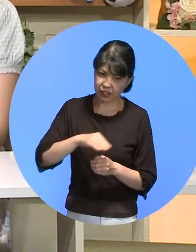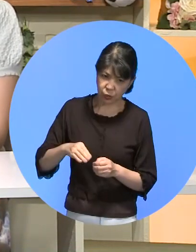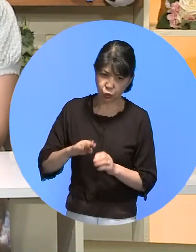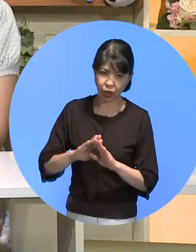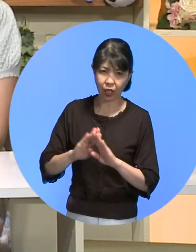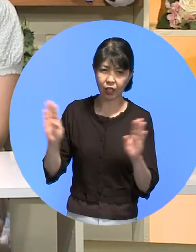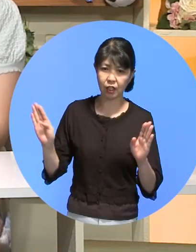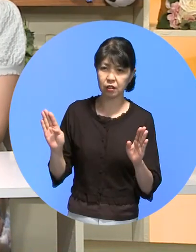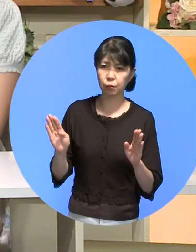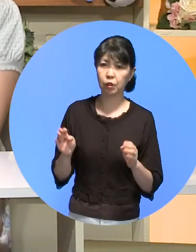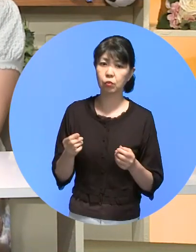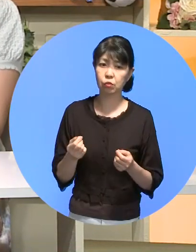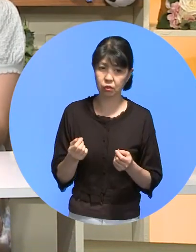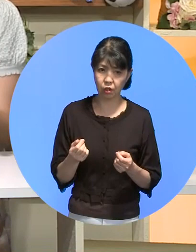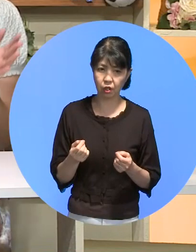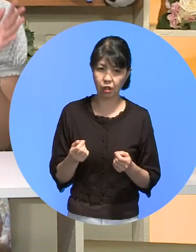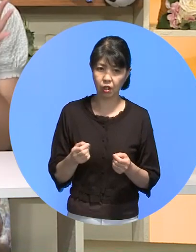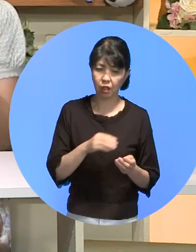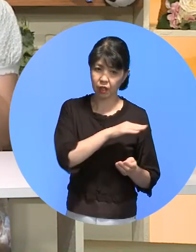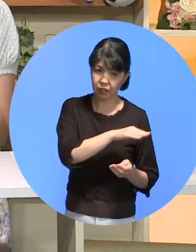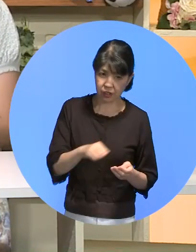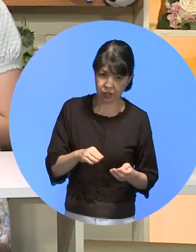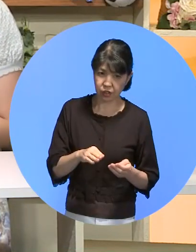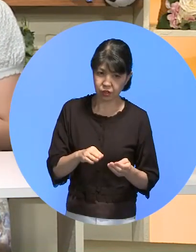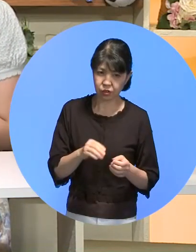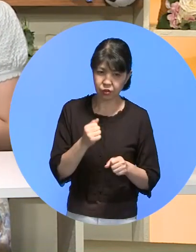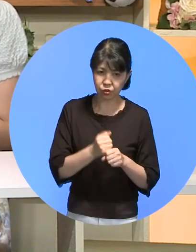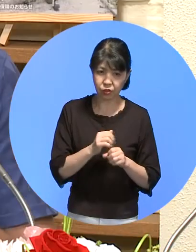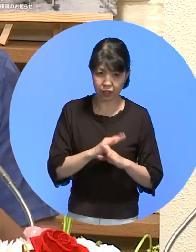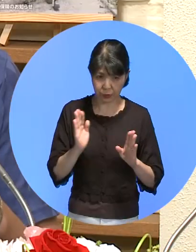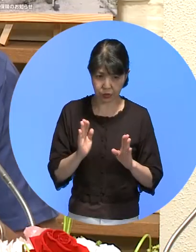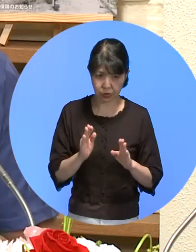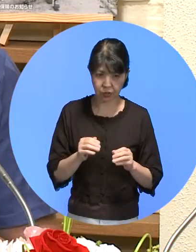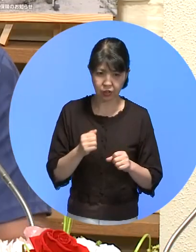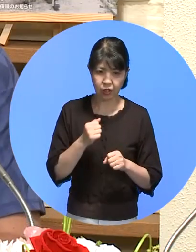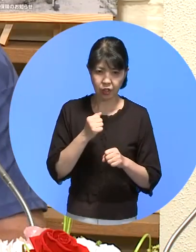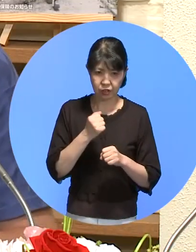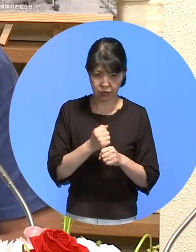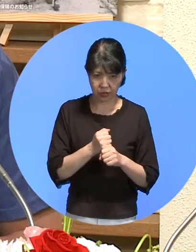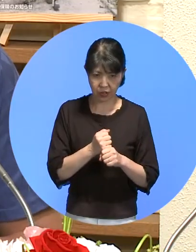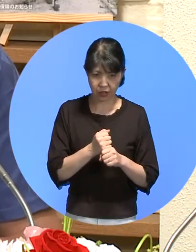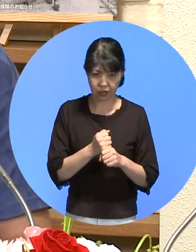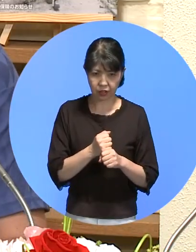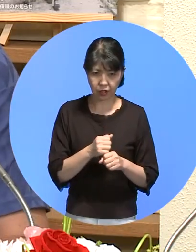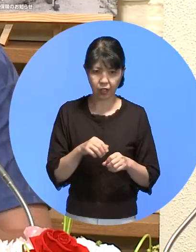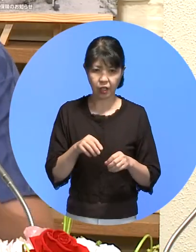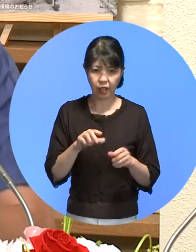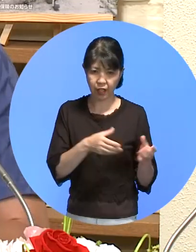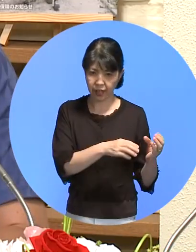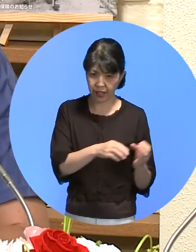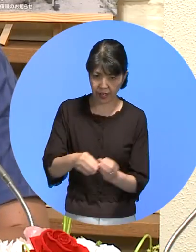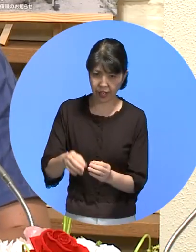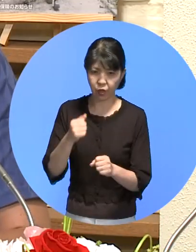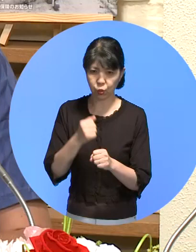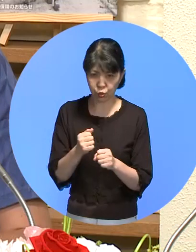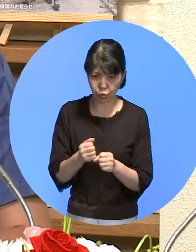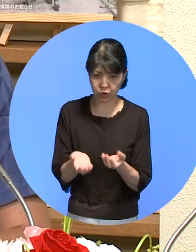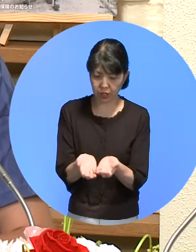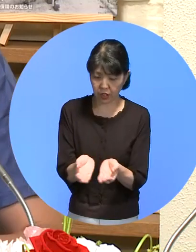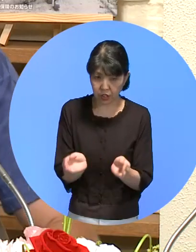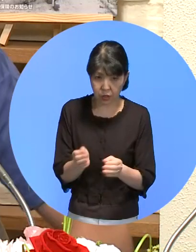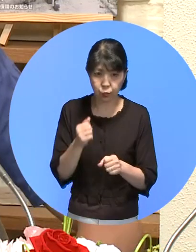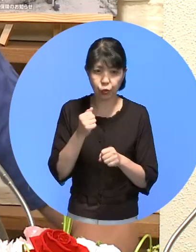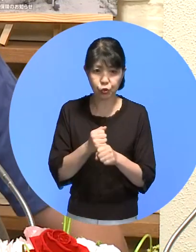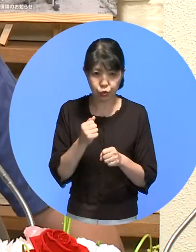ところから やるんですね。そうですね、伐採作業から入るんですね。 ね、で切った竹で霊園作って、はい、でその器も作って食べるということ